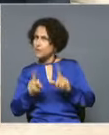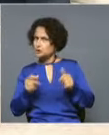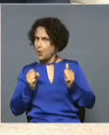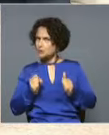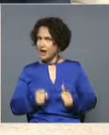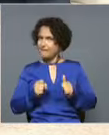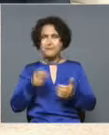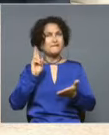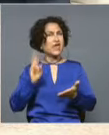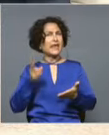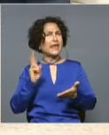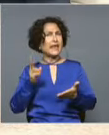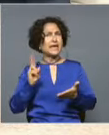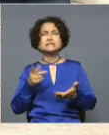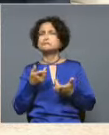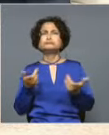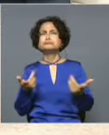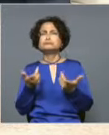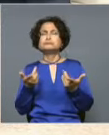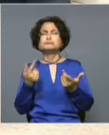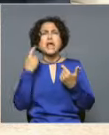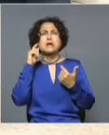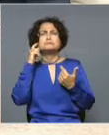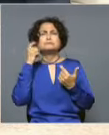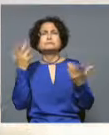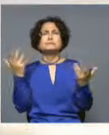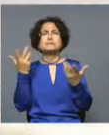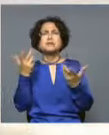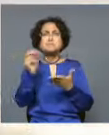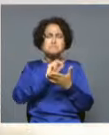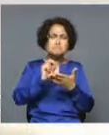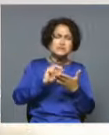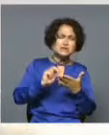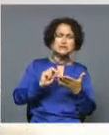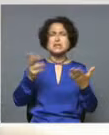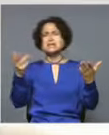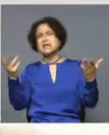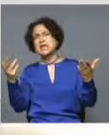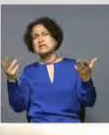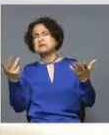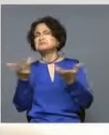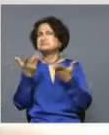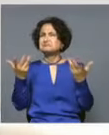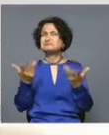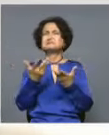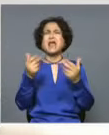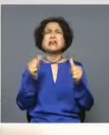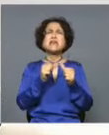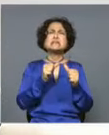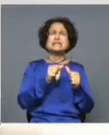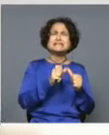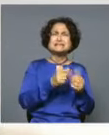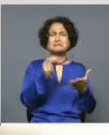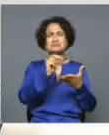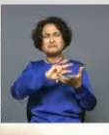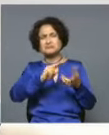в кирилицата, наложени от съвремието по някакъв начин? Да. Знаете, пишат на латиница с различни знаци.